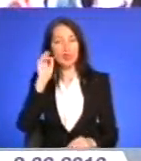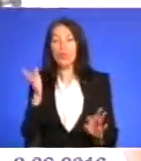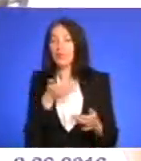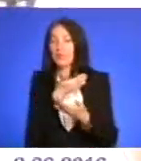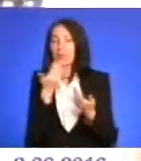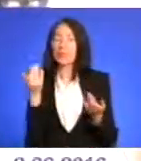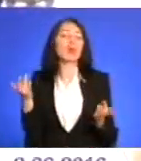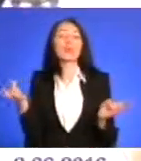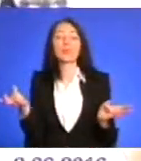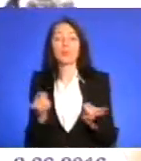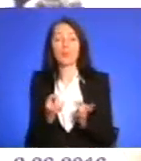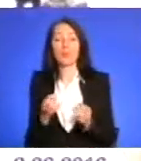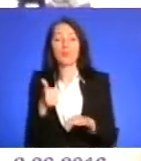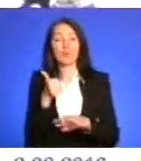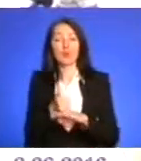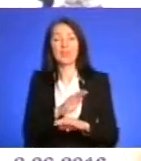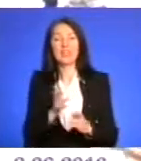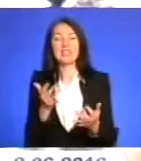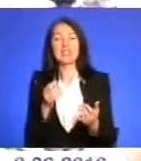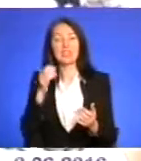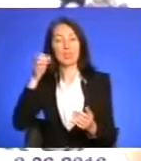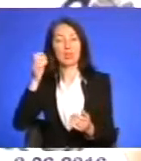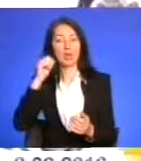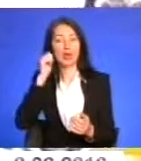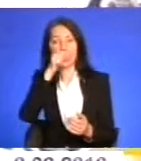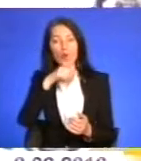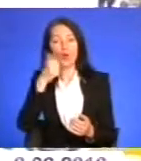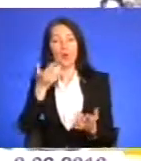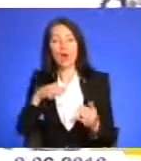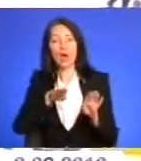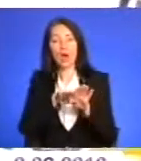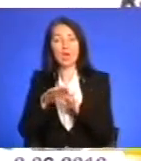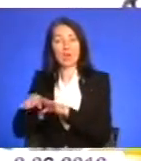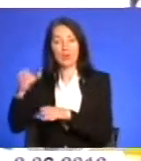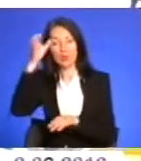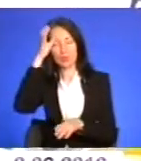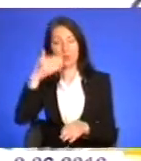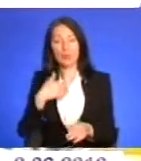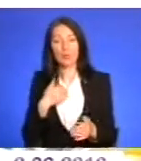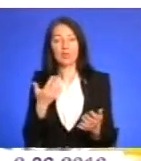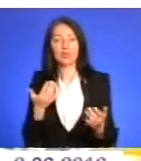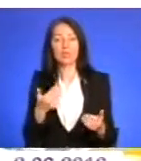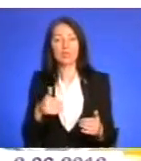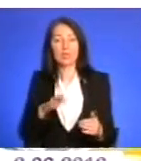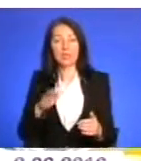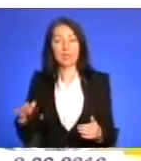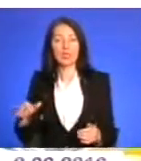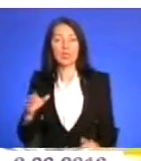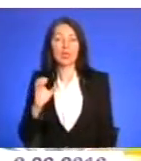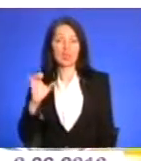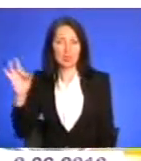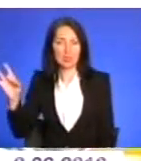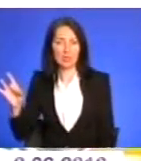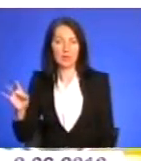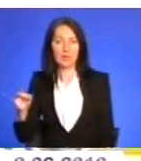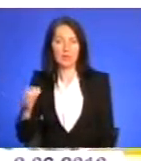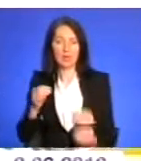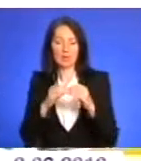потреби. Головне, напевно, не скільки років, а рівень освіти. Ми ж от діти радянські, пострадянські, 10 років вчилися. Ну, освіта